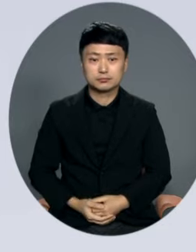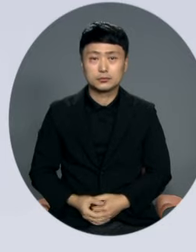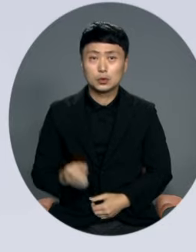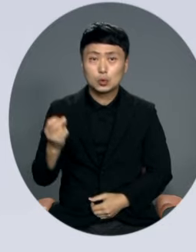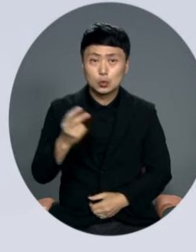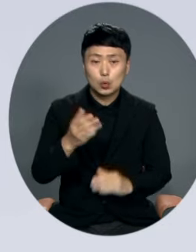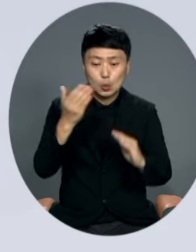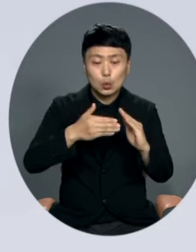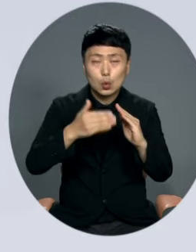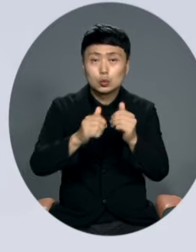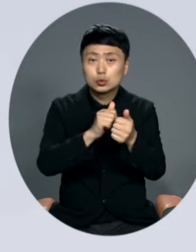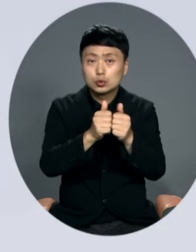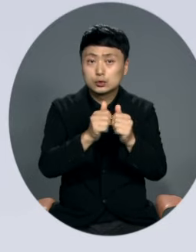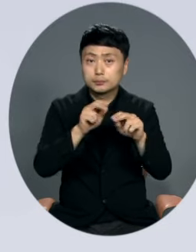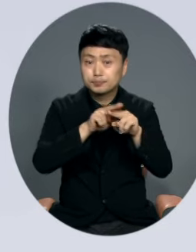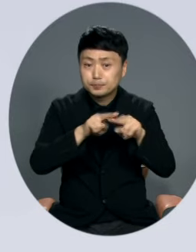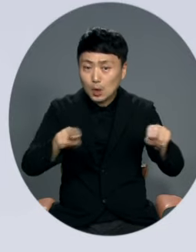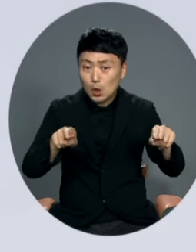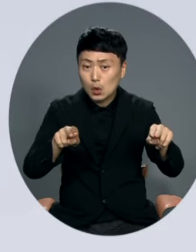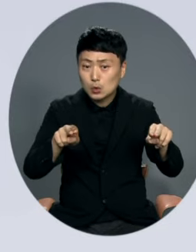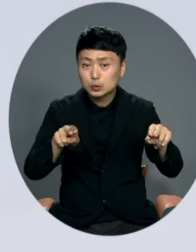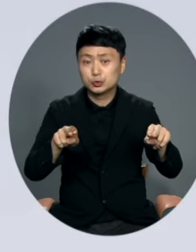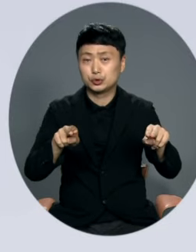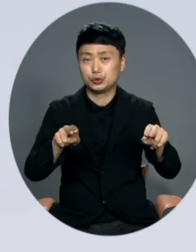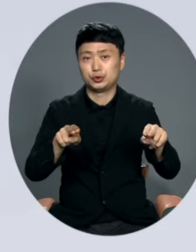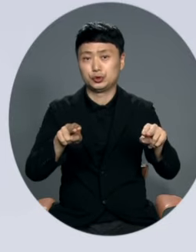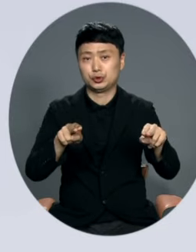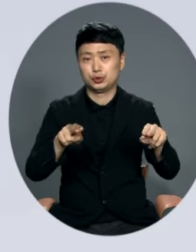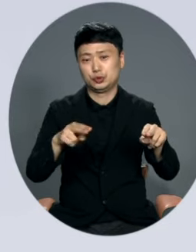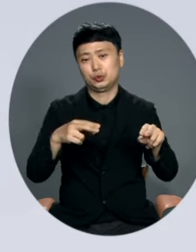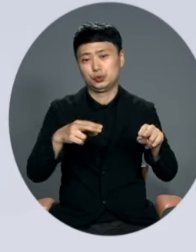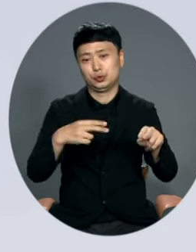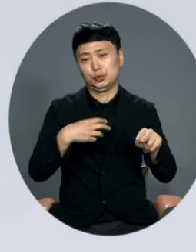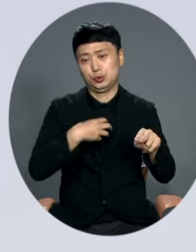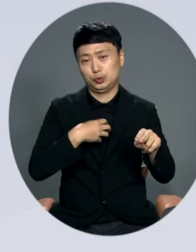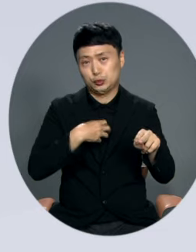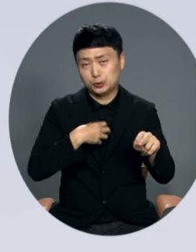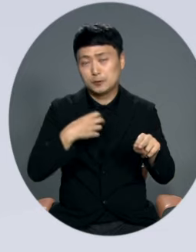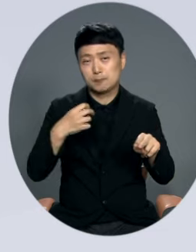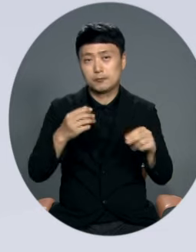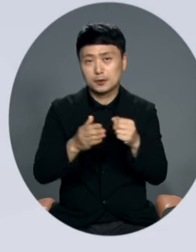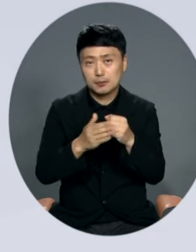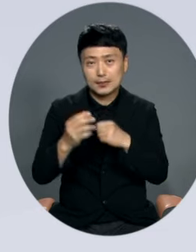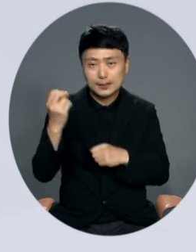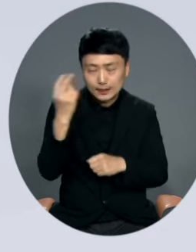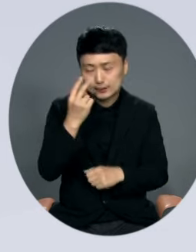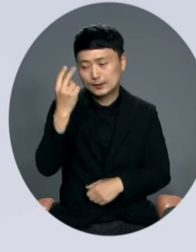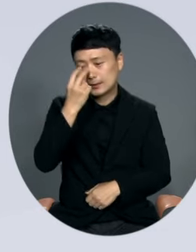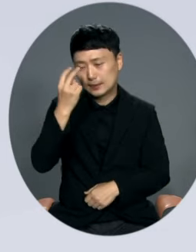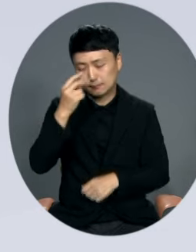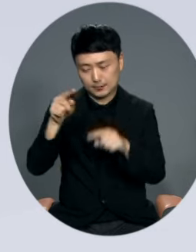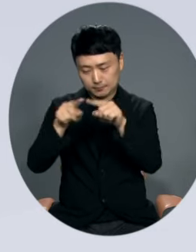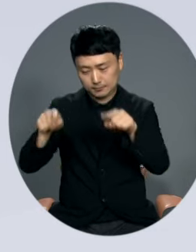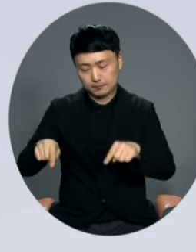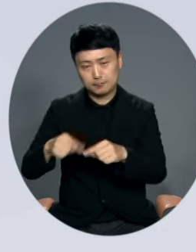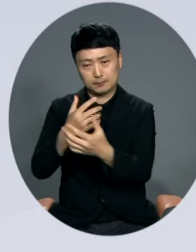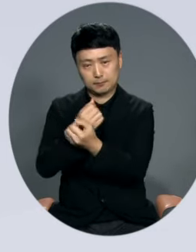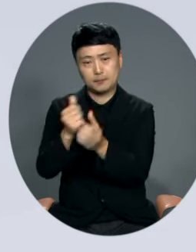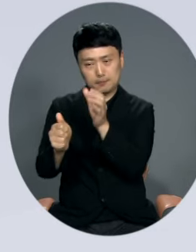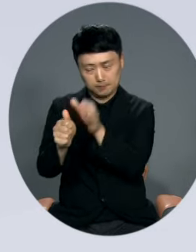상장 폐지 사유를 해소하기 위해 재감사 계약을 체결했고 개선 계획을 수립해 이행하고 있다고